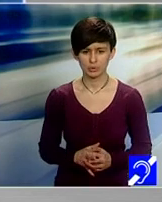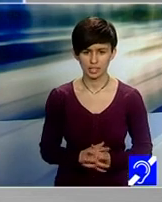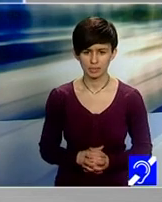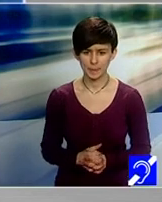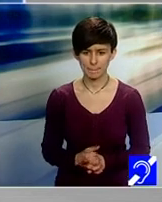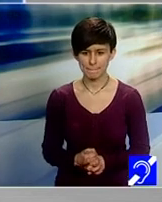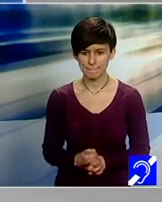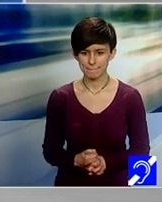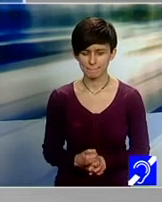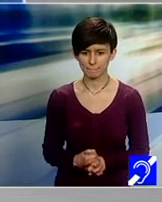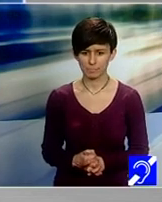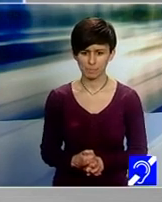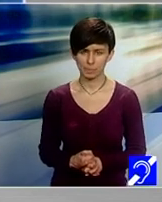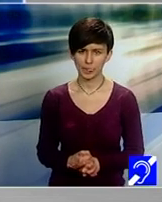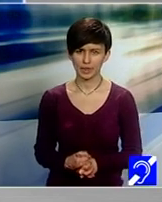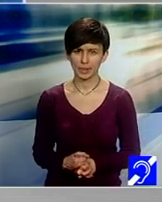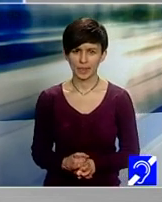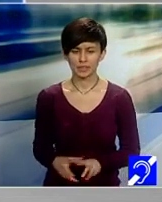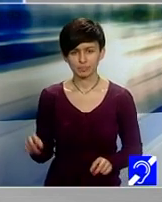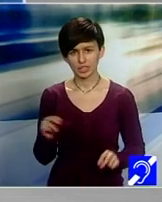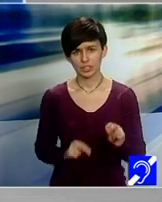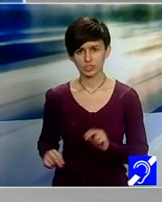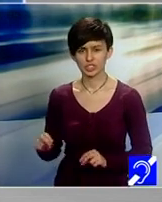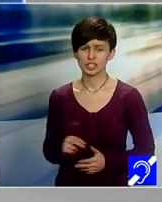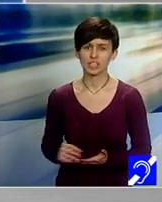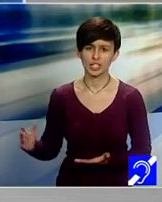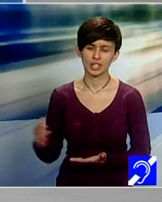foarte interesantă care adună de mai mult timp semințe, dar